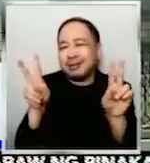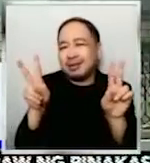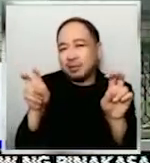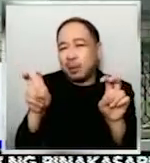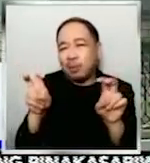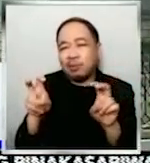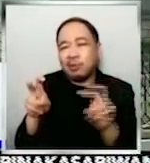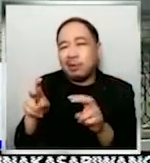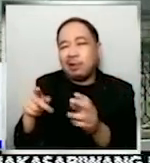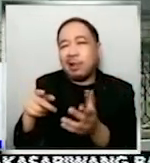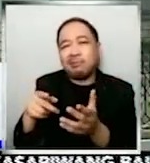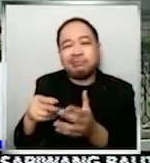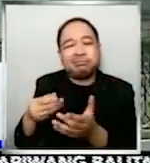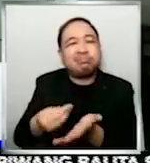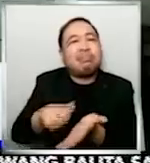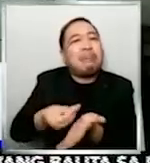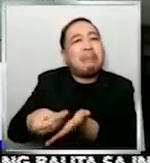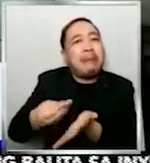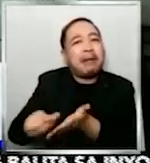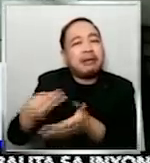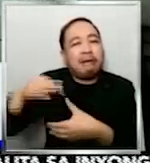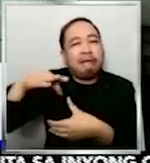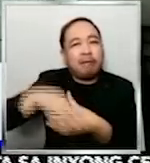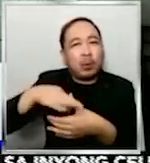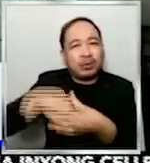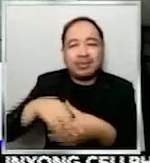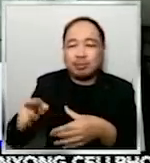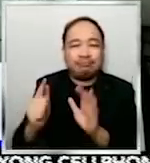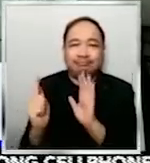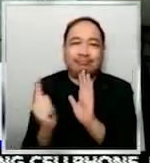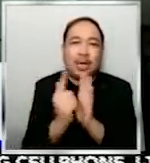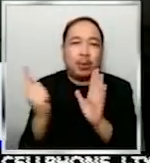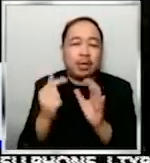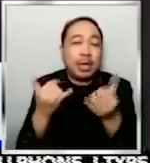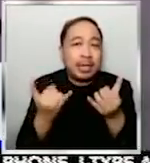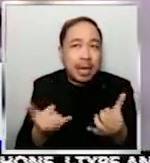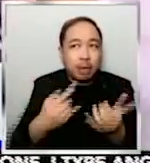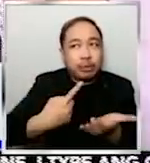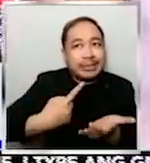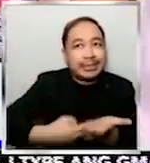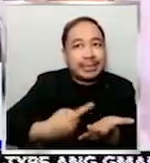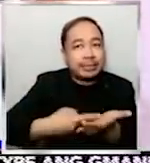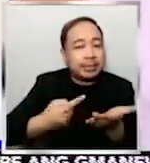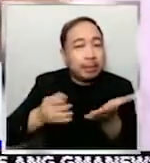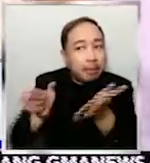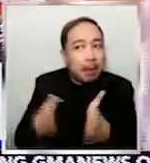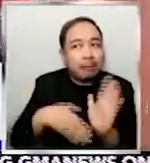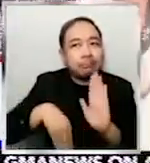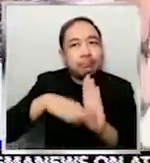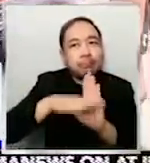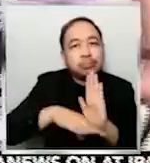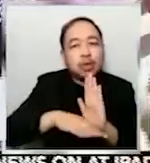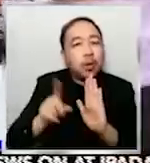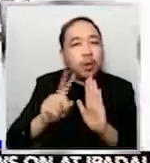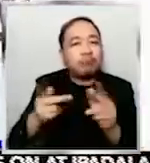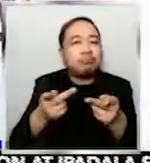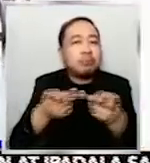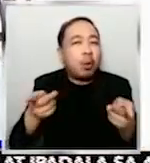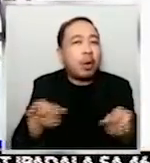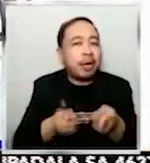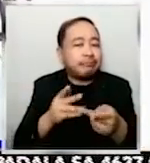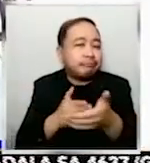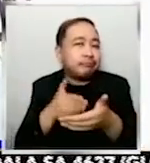rin daw ng campaigns committee ang anunsyo kaugnay sa on-site campaigning ngayong pandemya. Isang araw naman matapos magretiro,